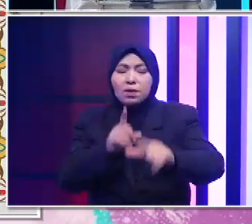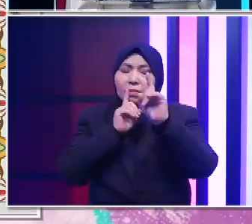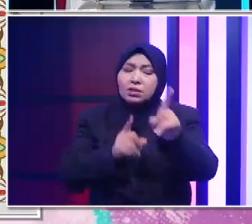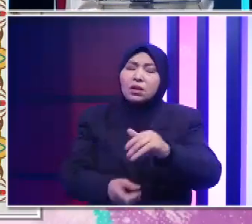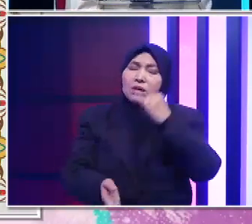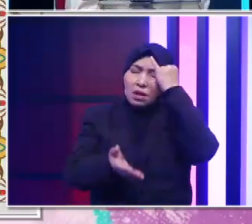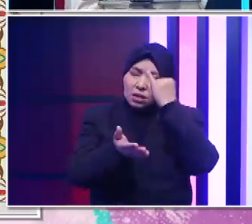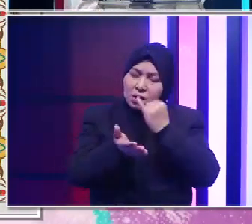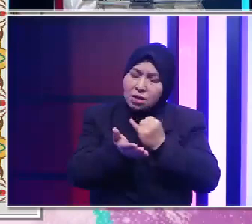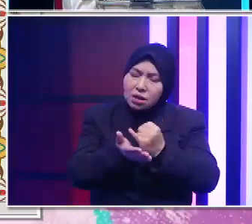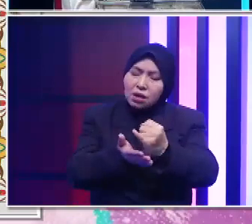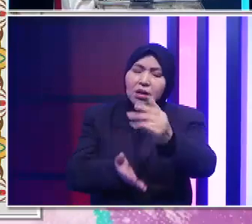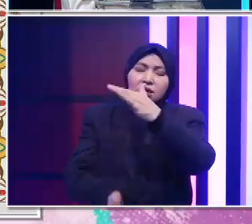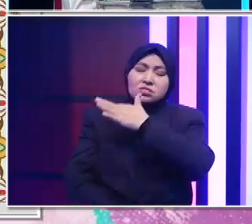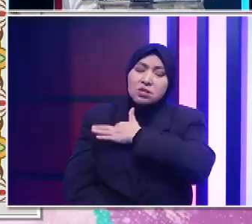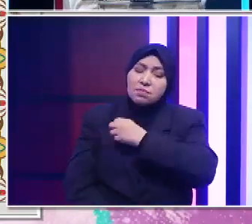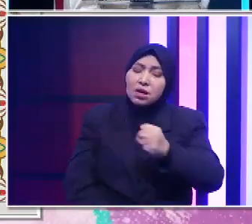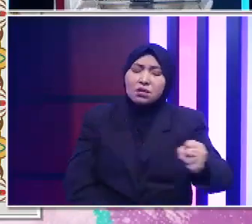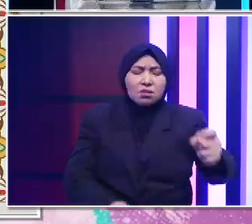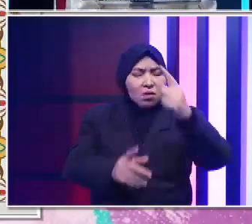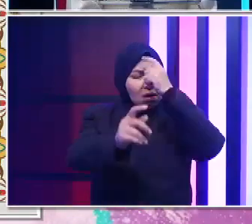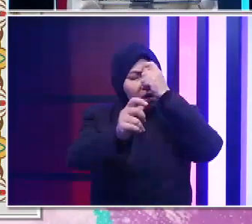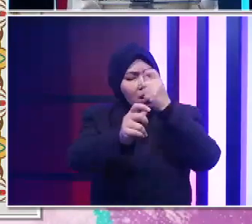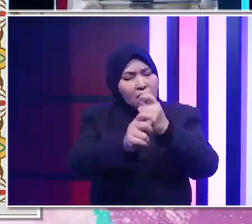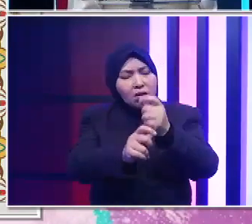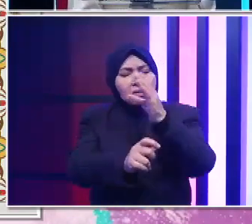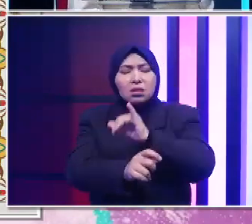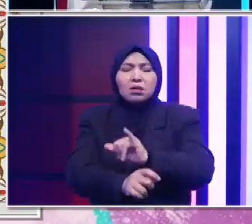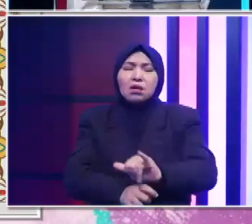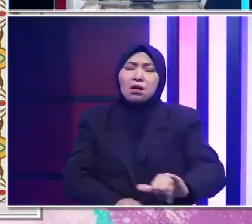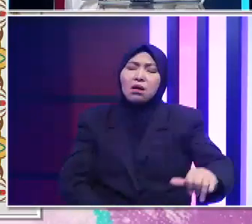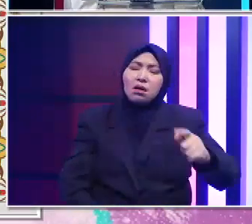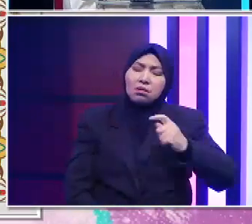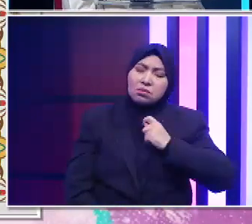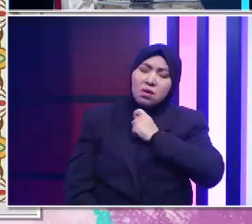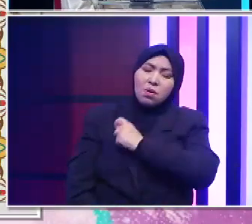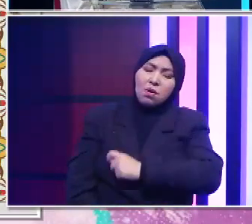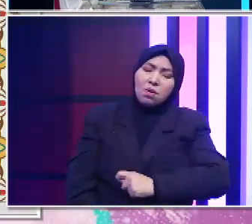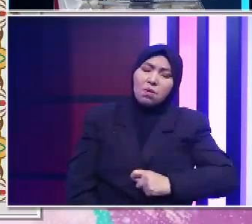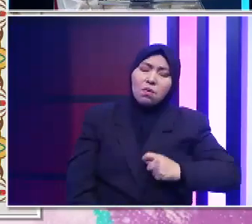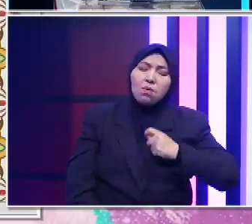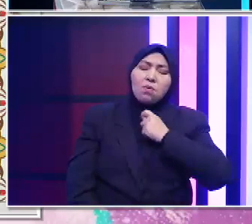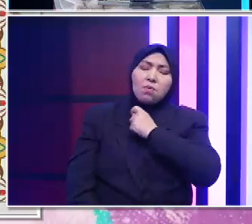muminat review Qonita Q tetap